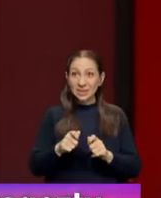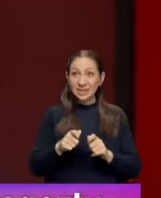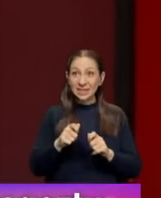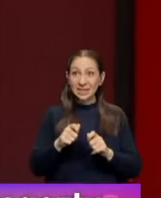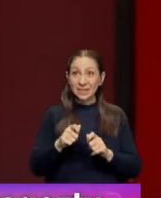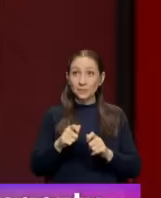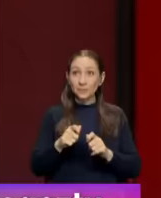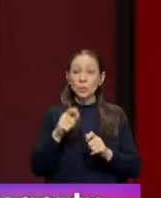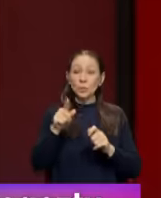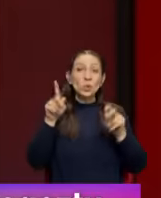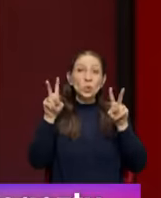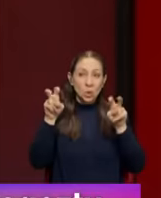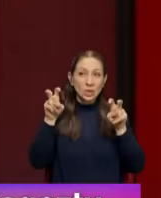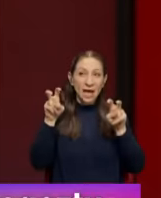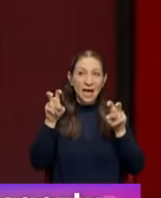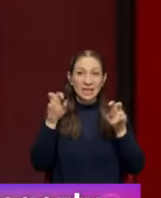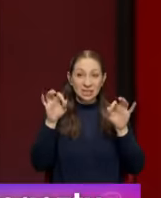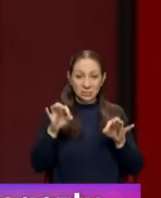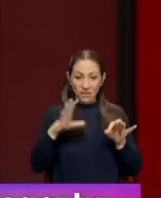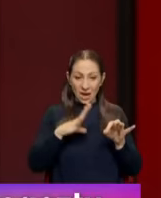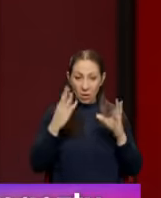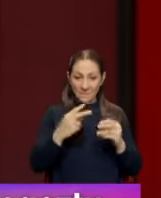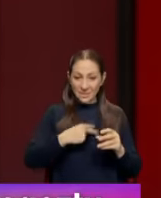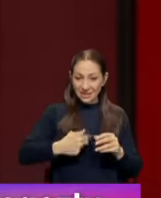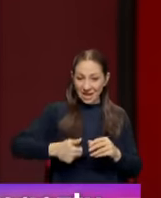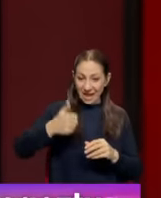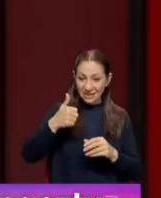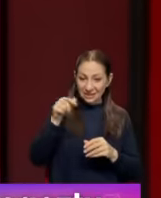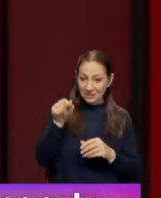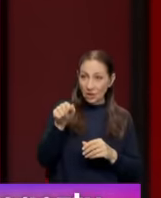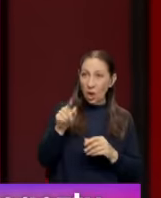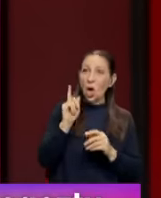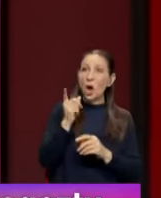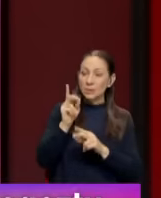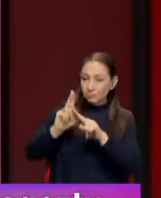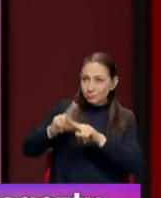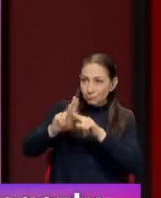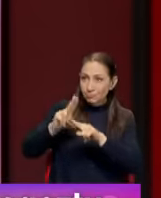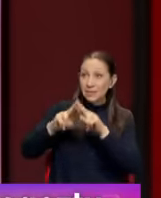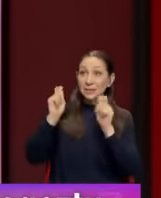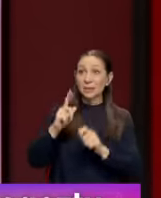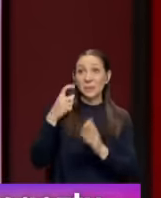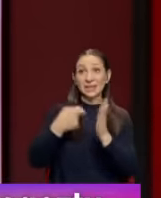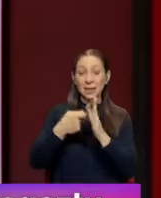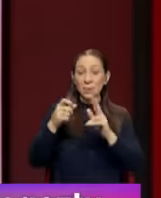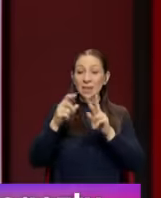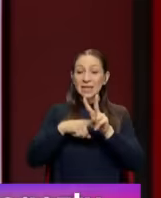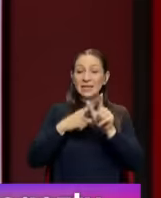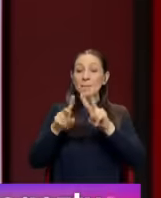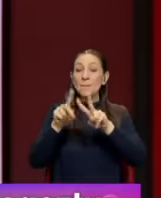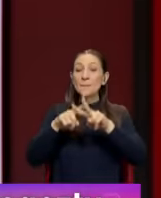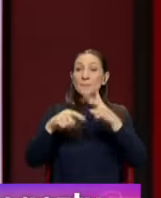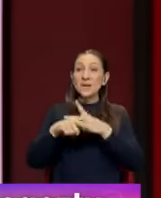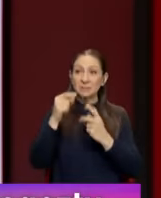Eee ve bu konuda şimdi mevcuttaki belediye başkanlarına da öğretmenlik hocalık yapacak bir isim Yılmaz büyük Erşen